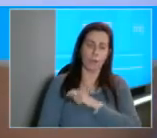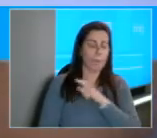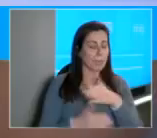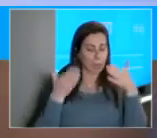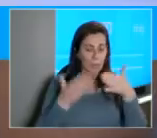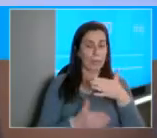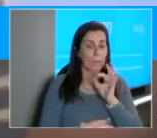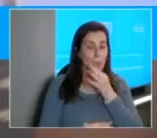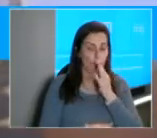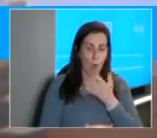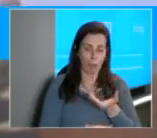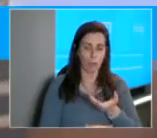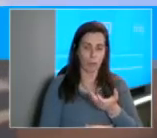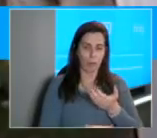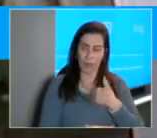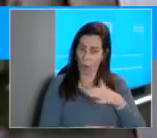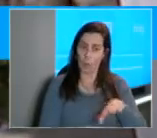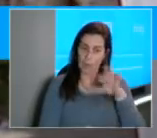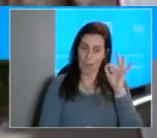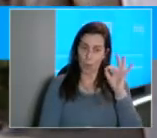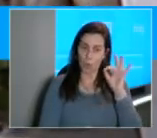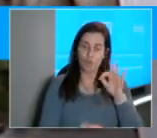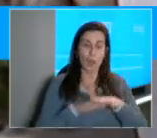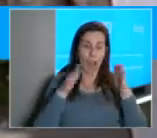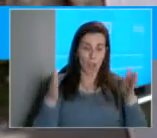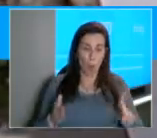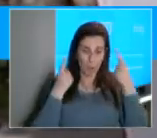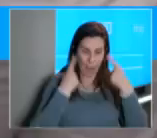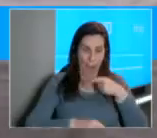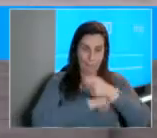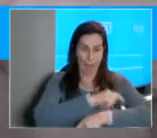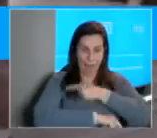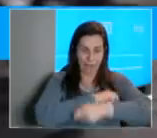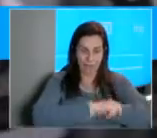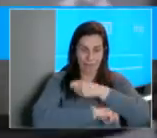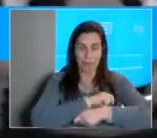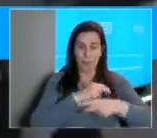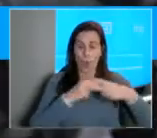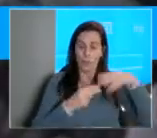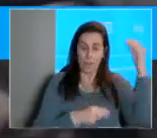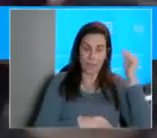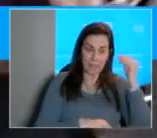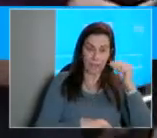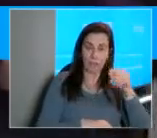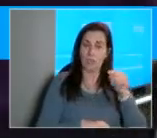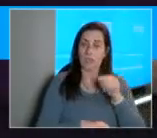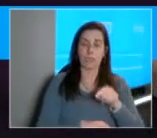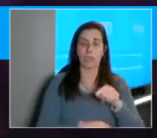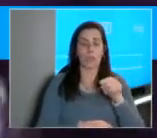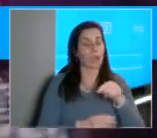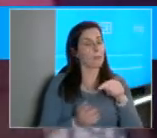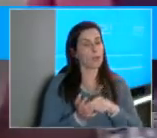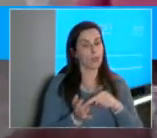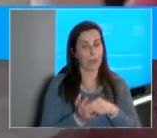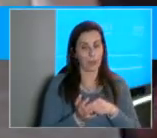מתמקדים בבני נוער. אנחנו גילינו שהדוכנים שמוקמים על יד בתי ספר, משמשים אותם גם